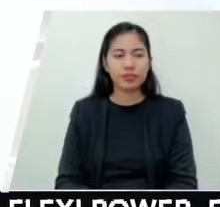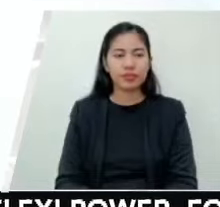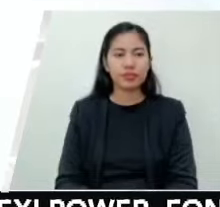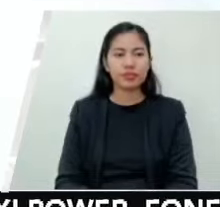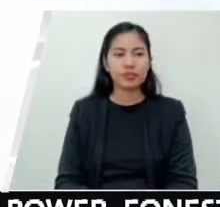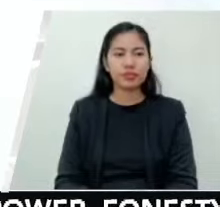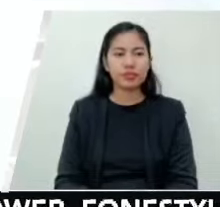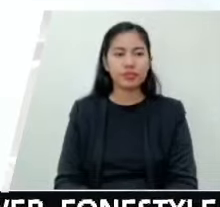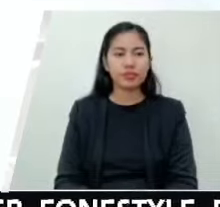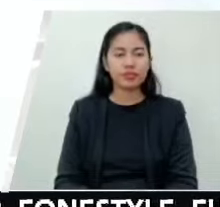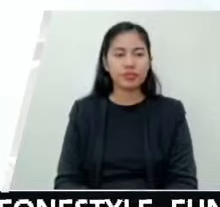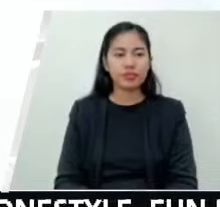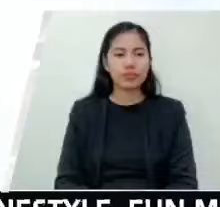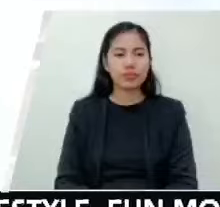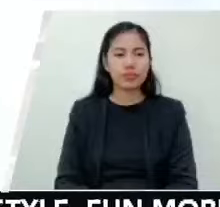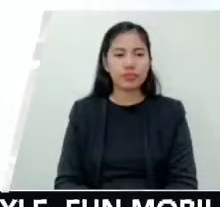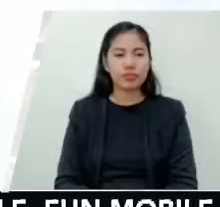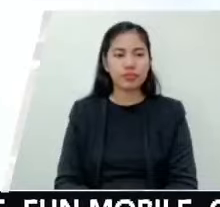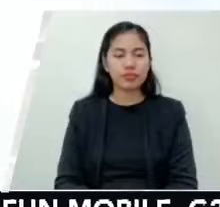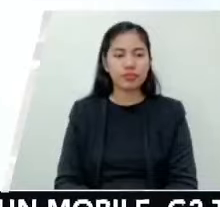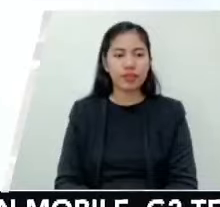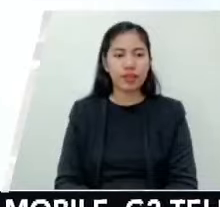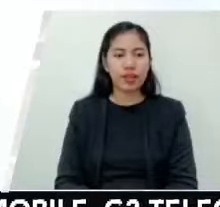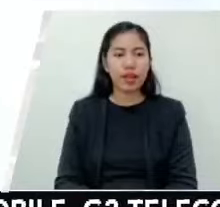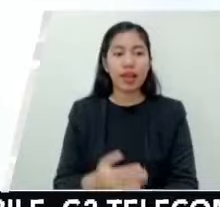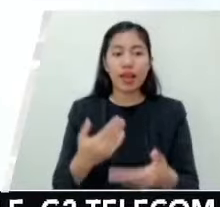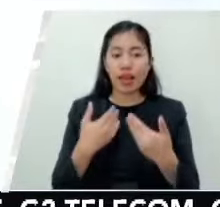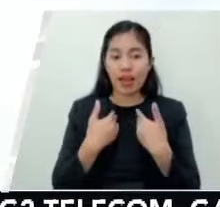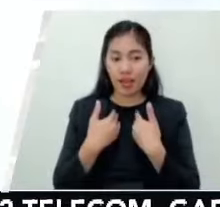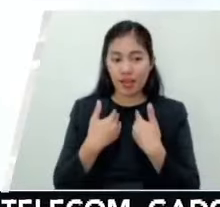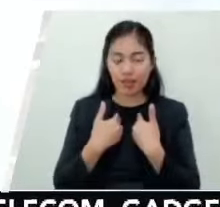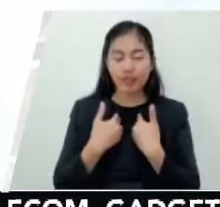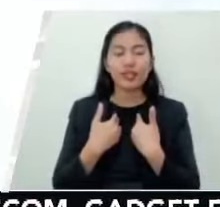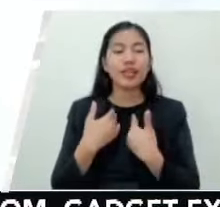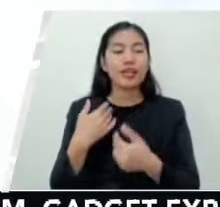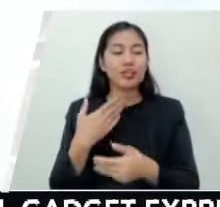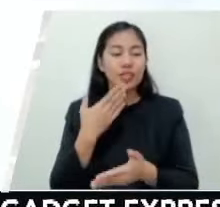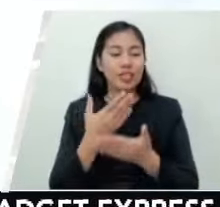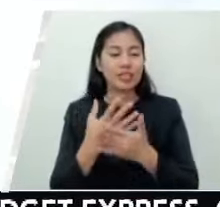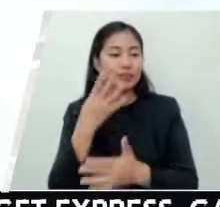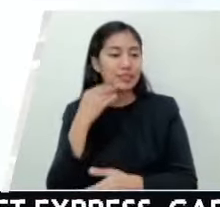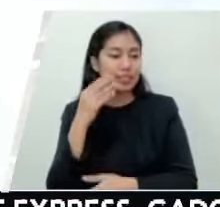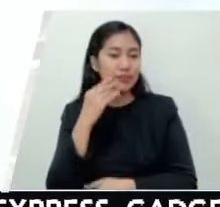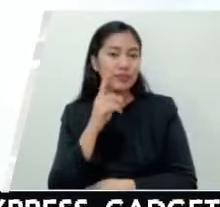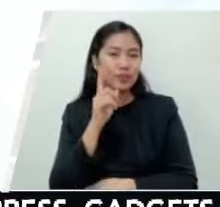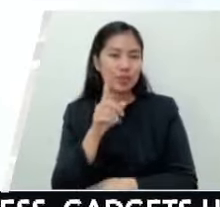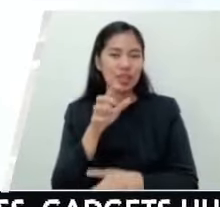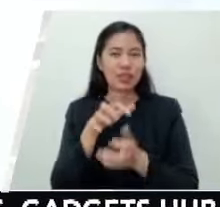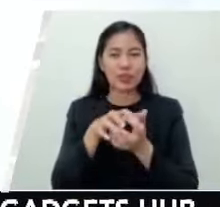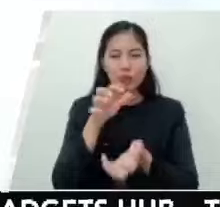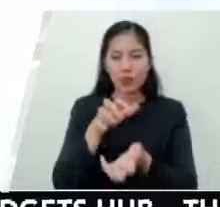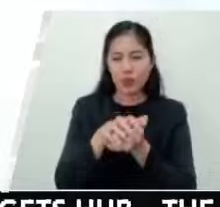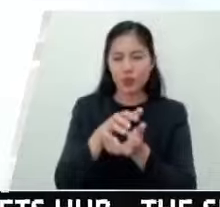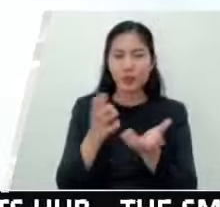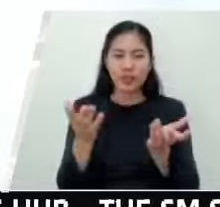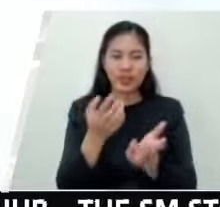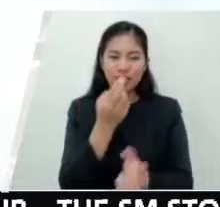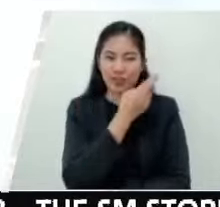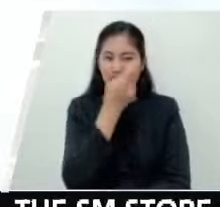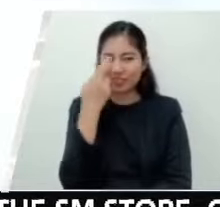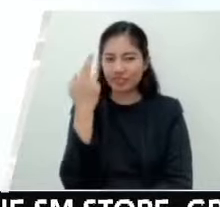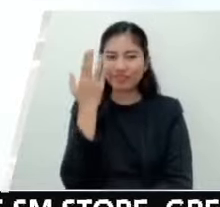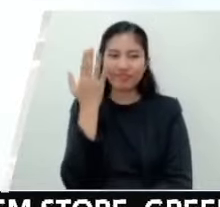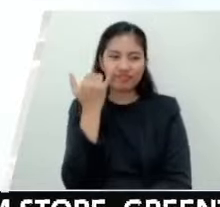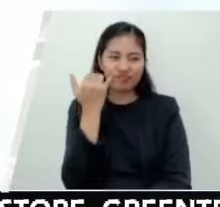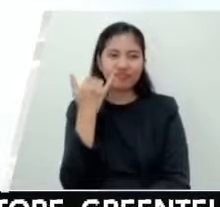May one fur the books na experience ng isang alagang aso sa Binangonan, Rizal. May pangmalakasan kasing bonding sila ng kanyang